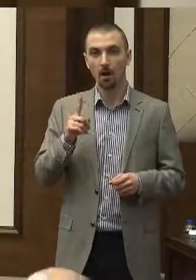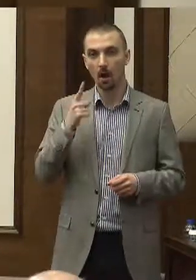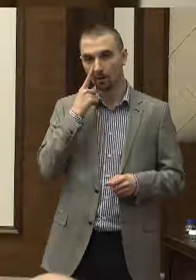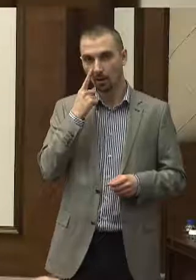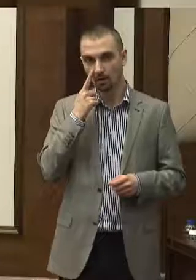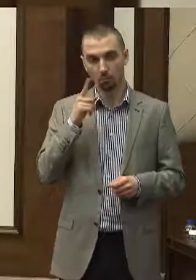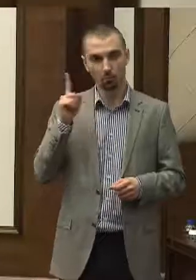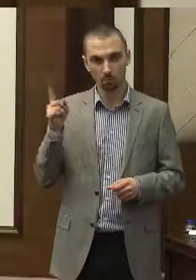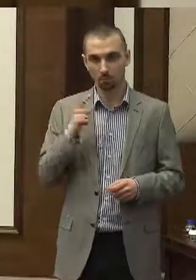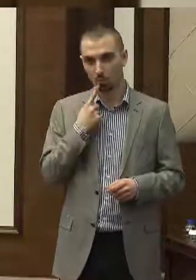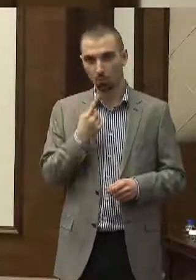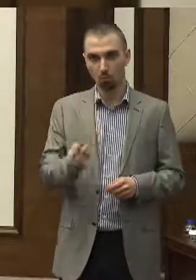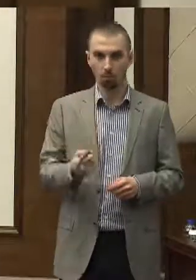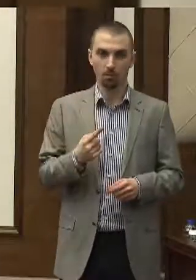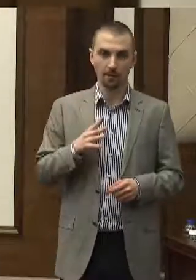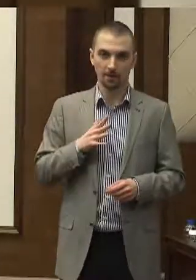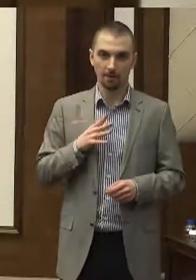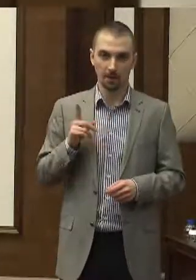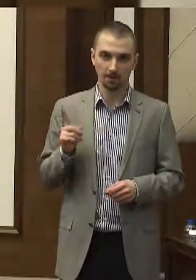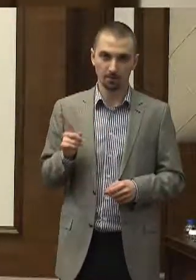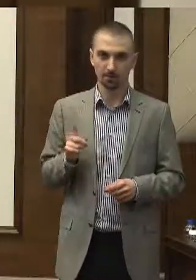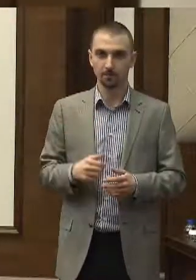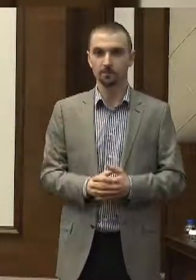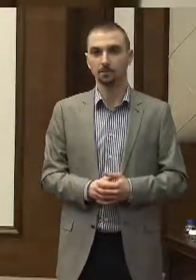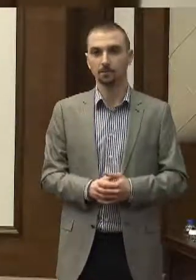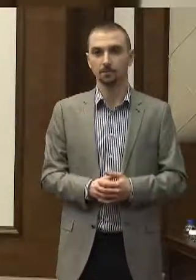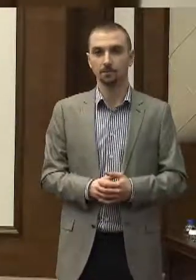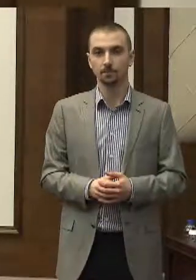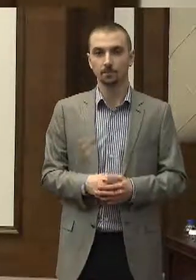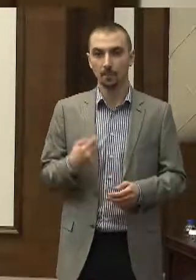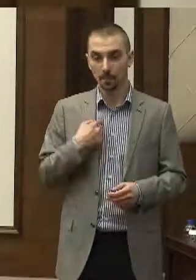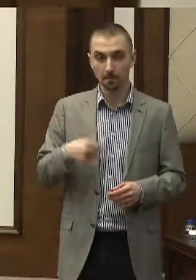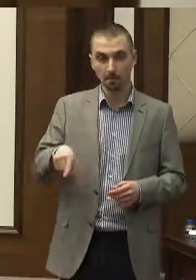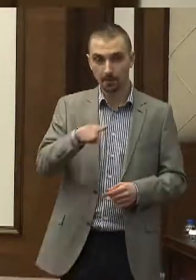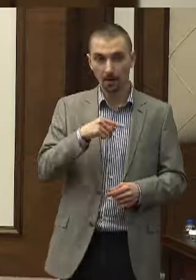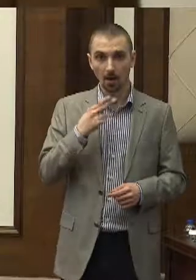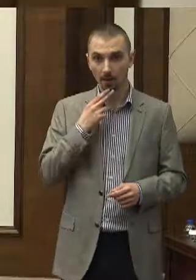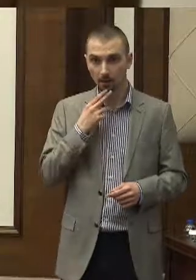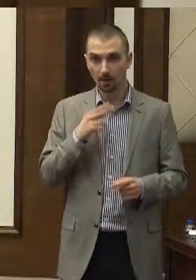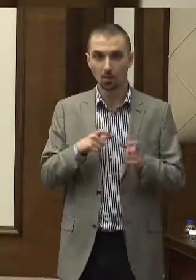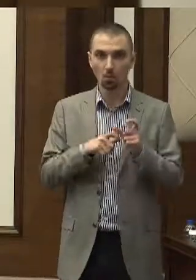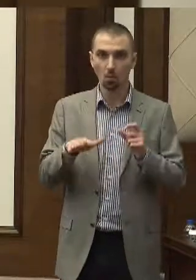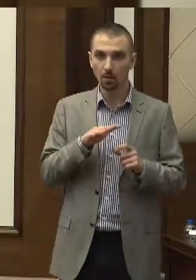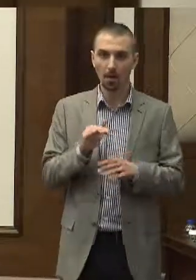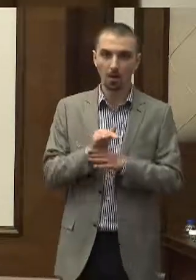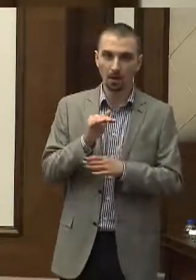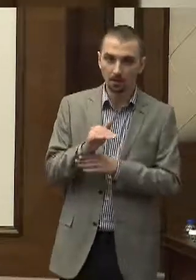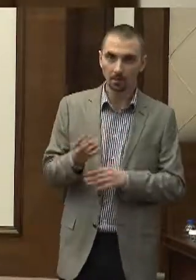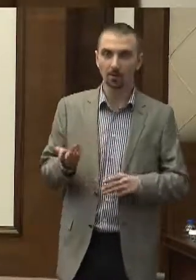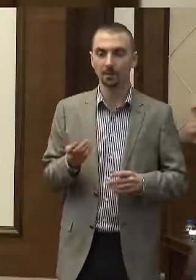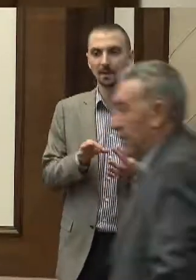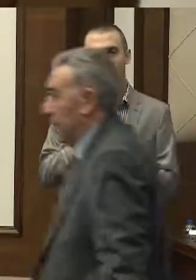Önderimiz Gazi Mustafa Kemal Atatürk'ün sözleriyle noktalarken, biz kadınlara sosyal hayatta insanca